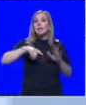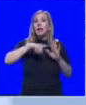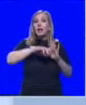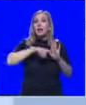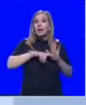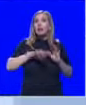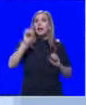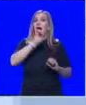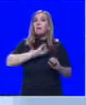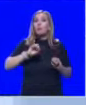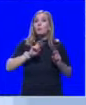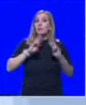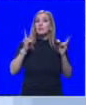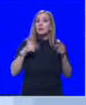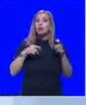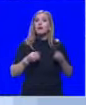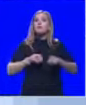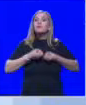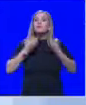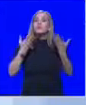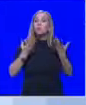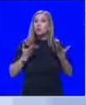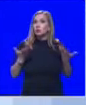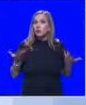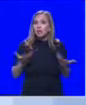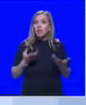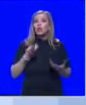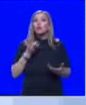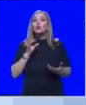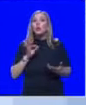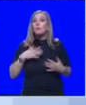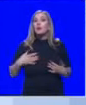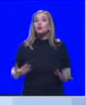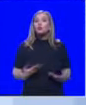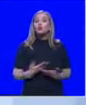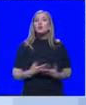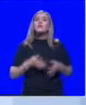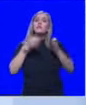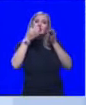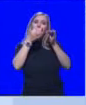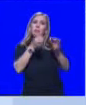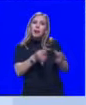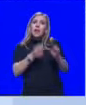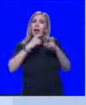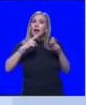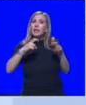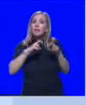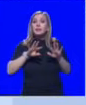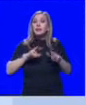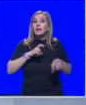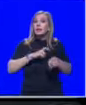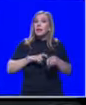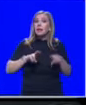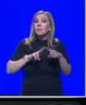на света, това е възможно да стане. Но ви казвам, нужен е много внимателен анализ, дали Делян